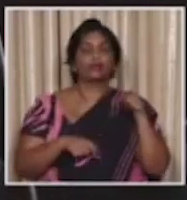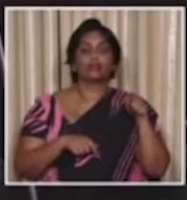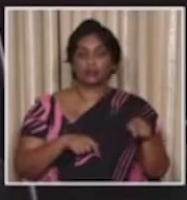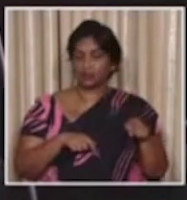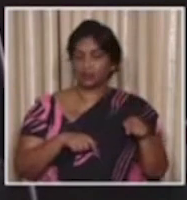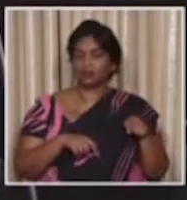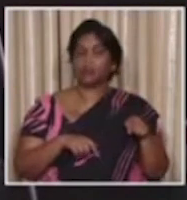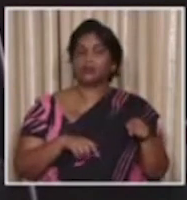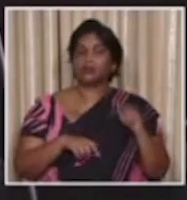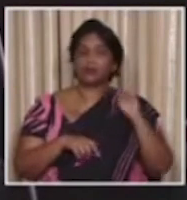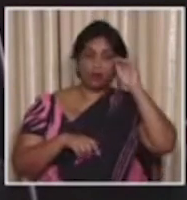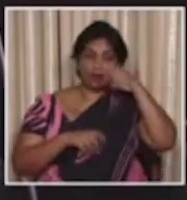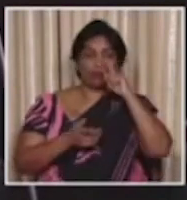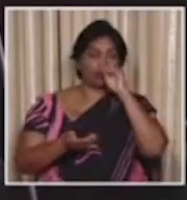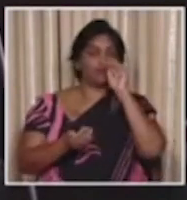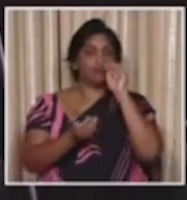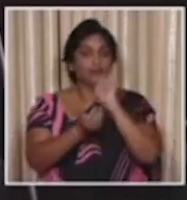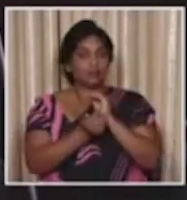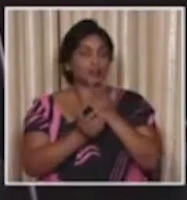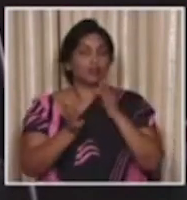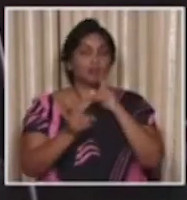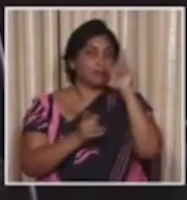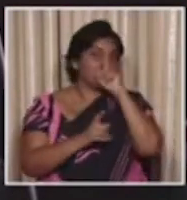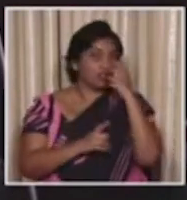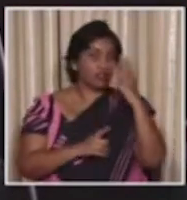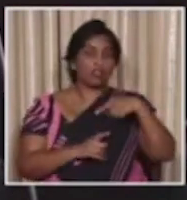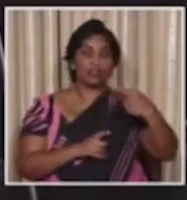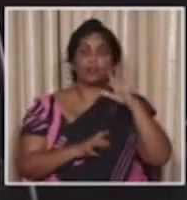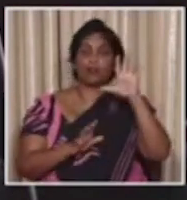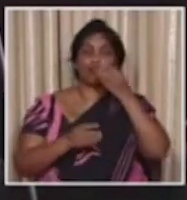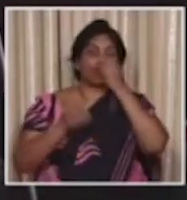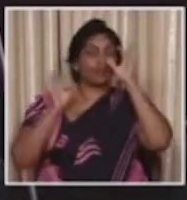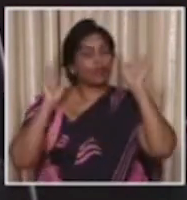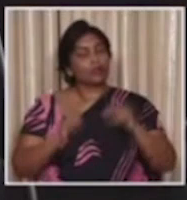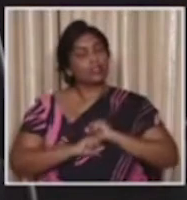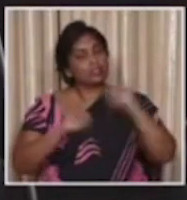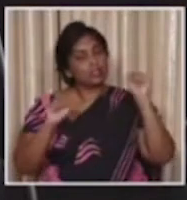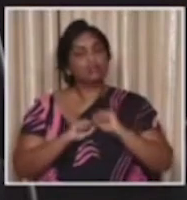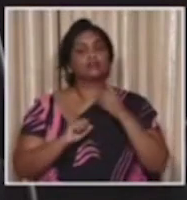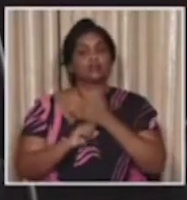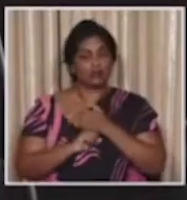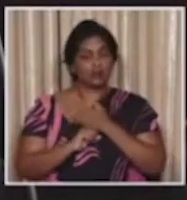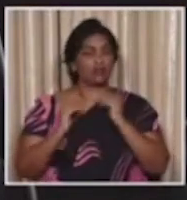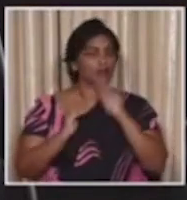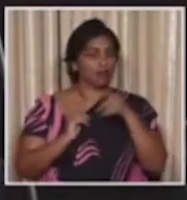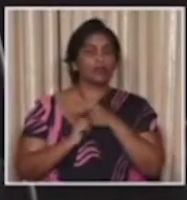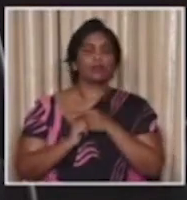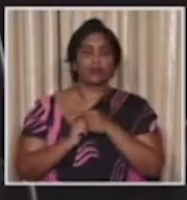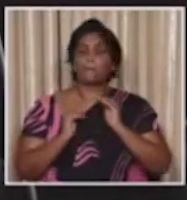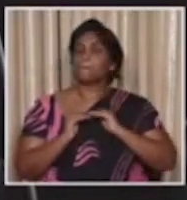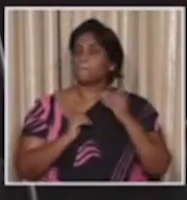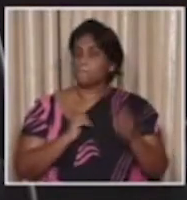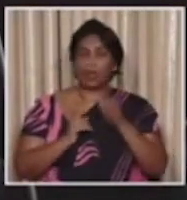ගොවිය මේ අලි රක්ෂිතය රැකගන්න මාස 3යි දින 5ක් උපවාස කරා සල්සපු කළ ගම්මානේ. ඊට